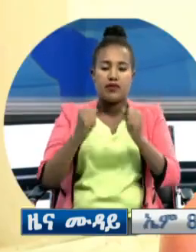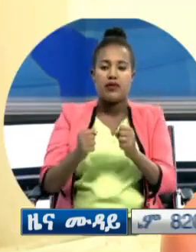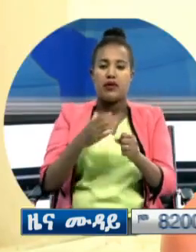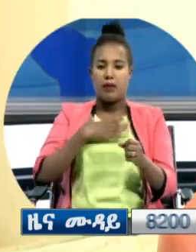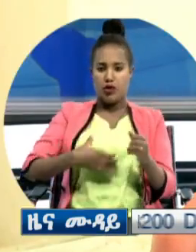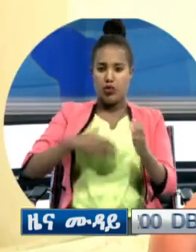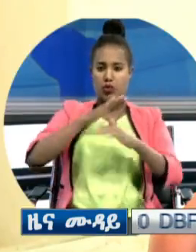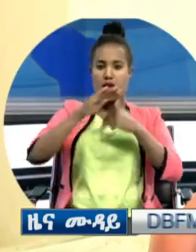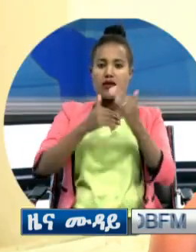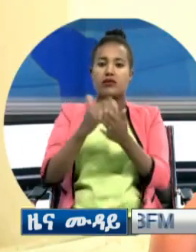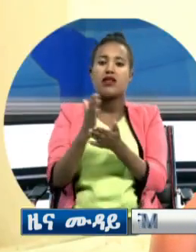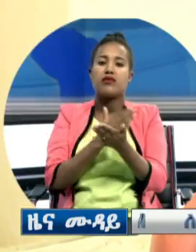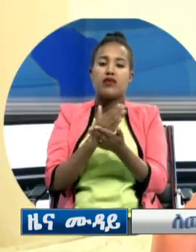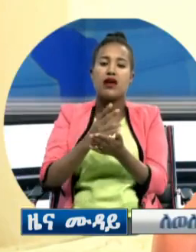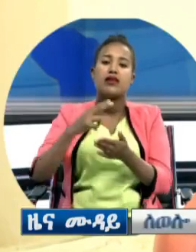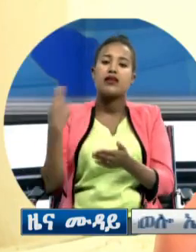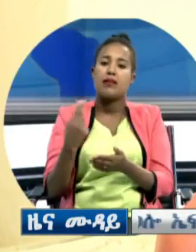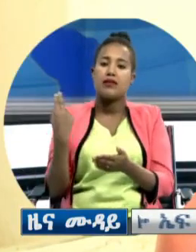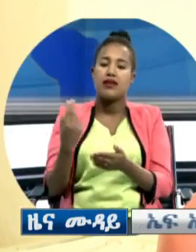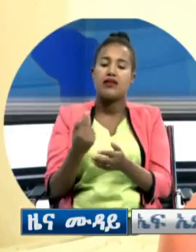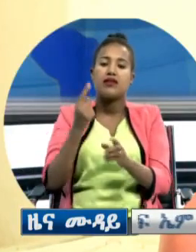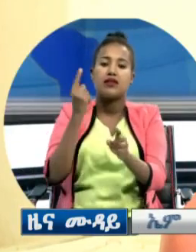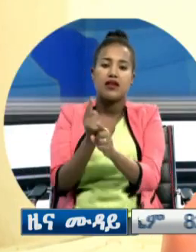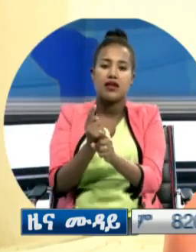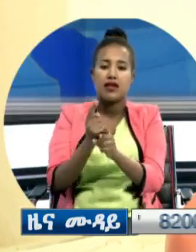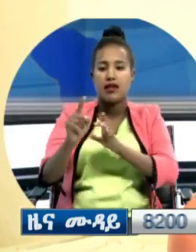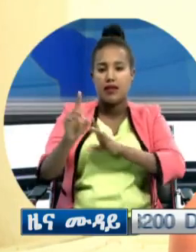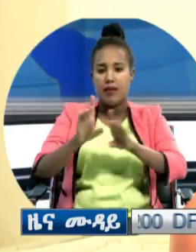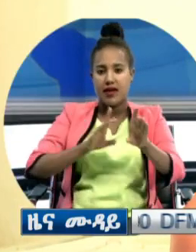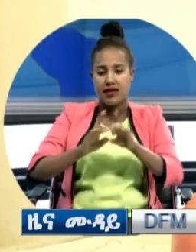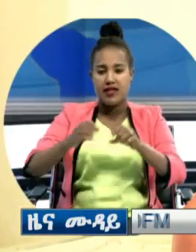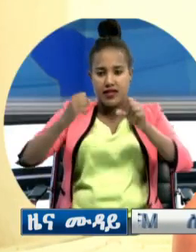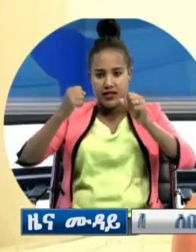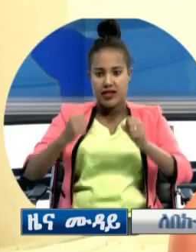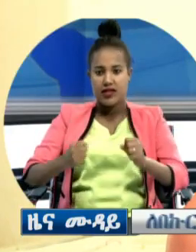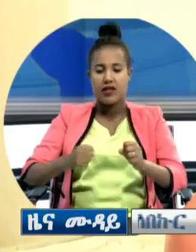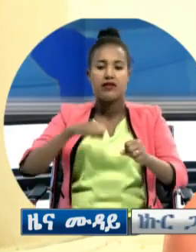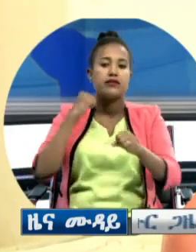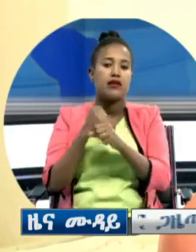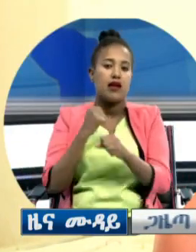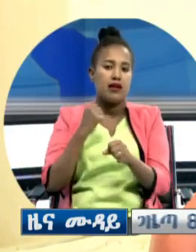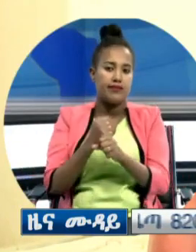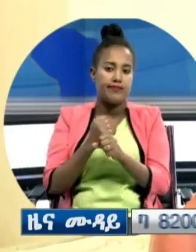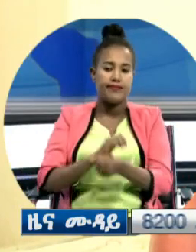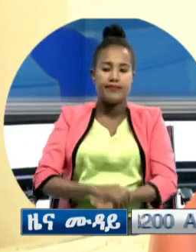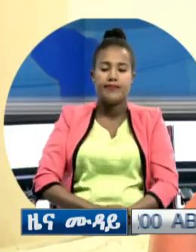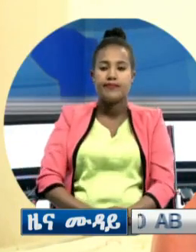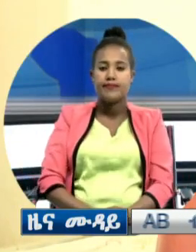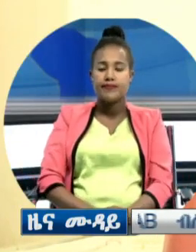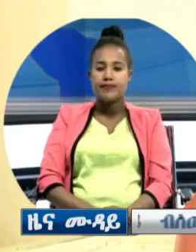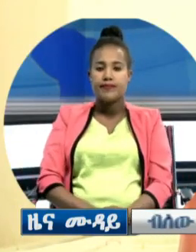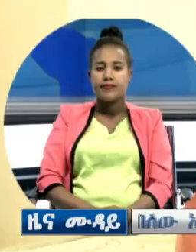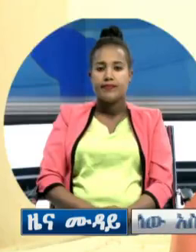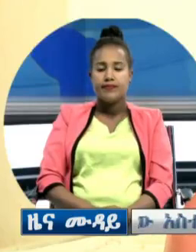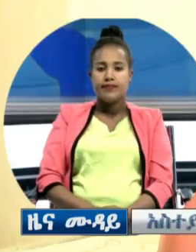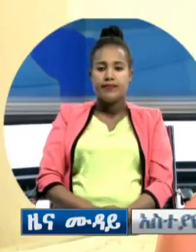ሁሉን አቀፍ ተሳትፎና ተጠቃሚነት እንዲረጋገጥ ለማድረግ ጠንክረን እንሰራለን።